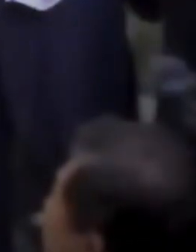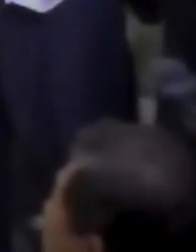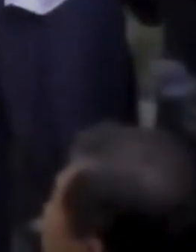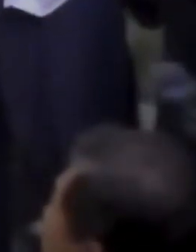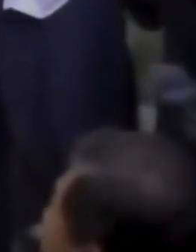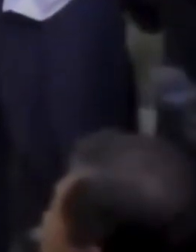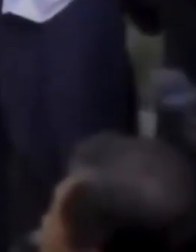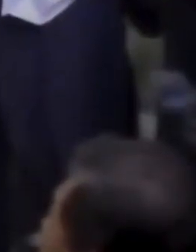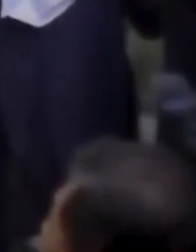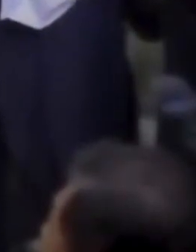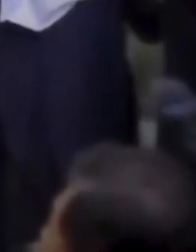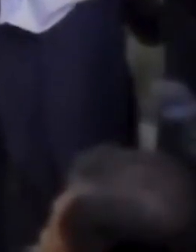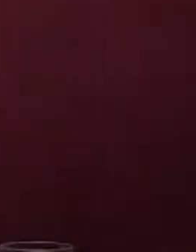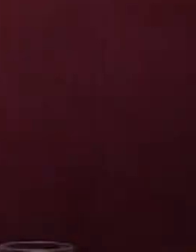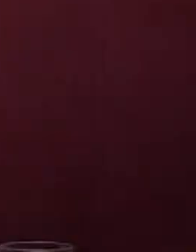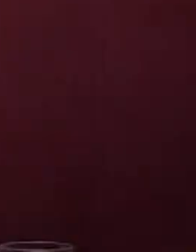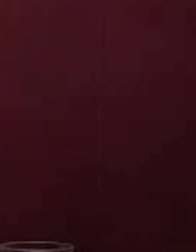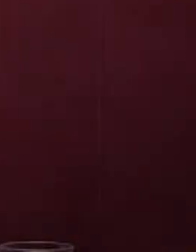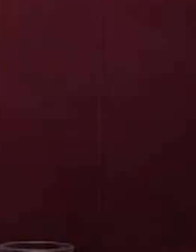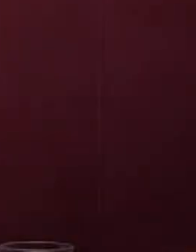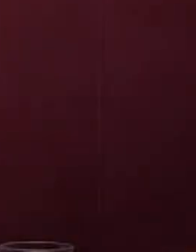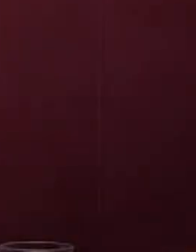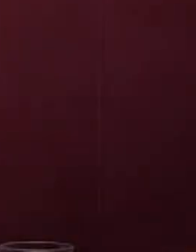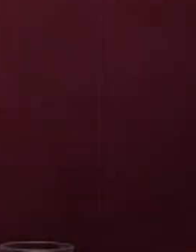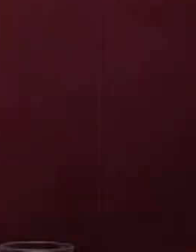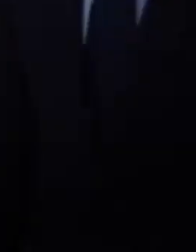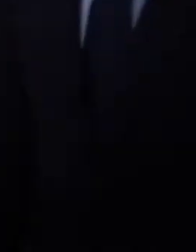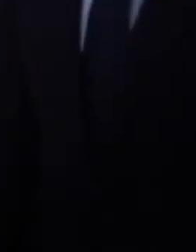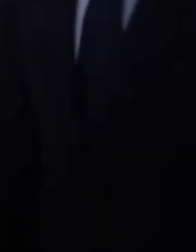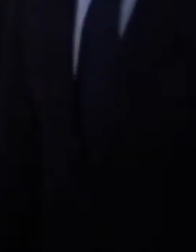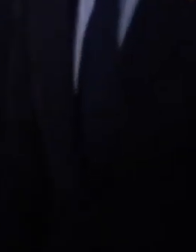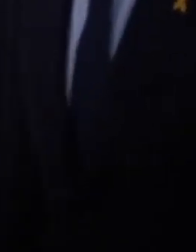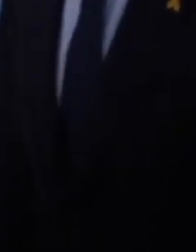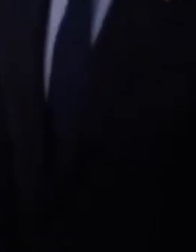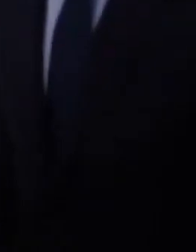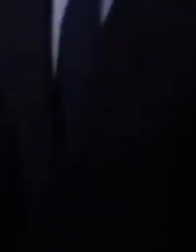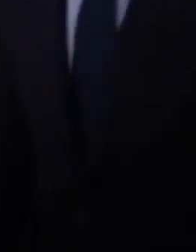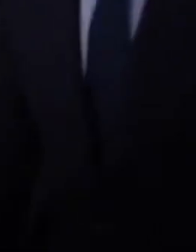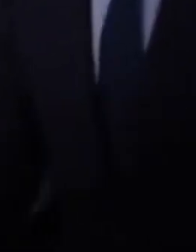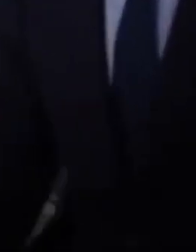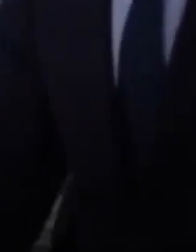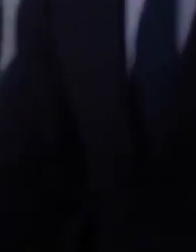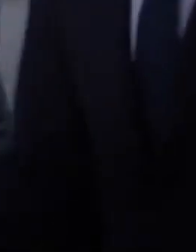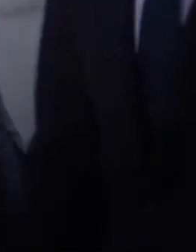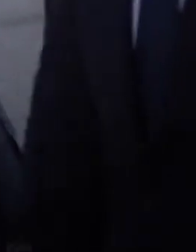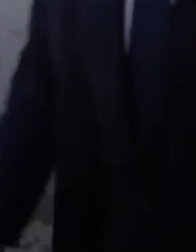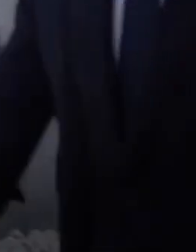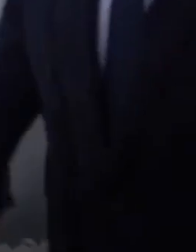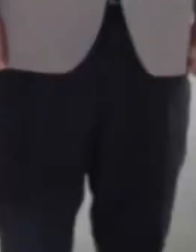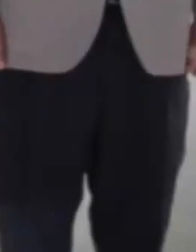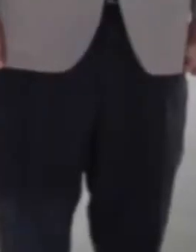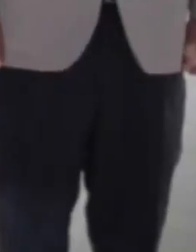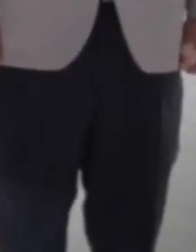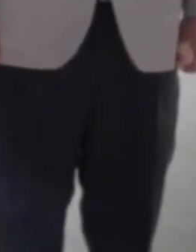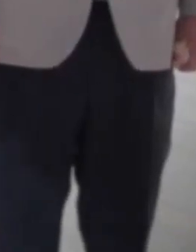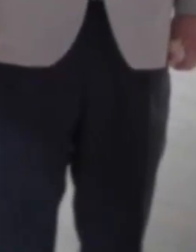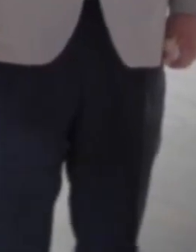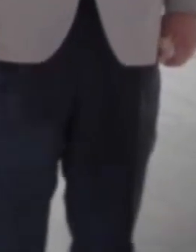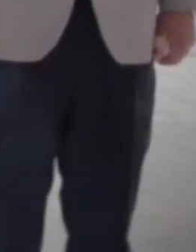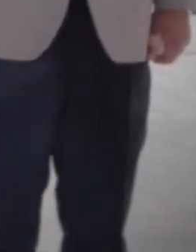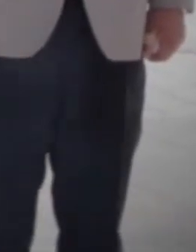고칠 것은 고치고 부족한 것은 보완하되 우리 민주당이 국민과 함께 걸어온